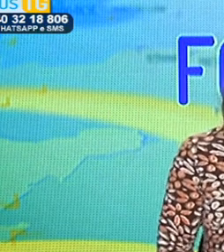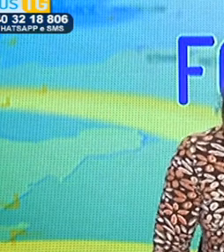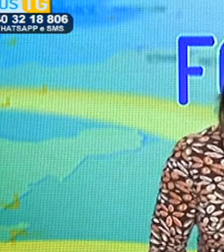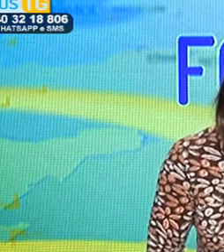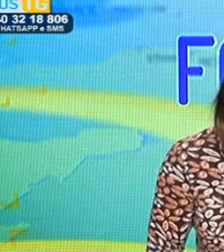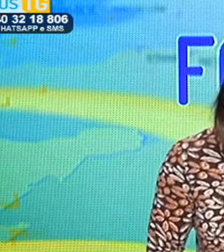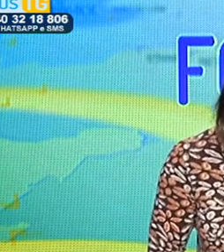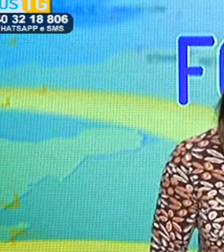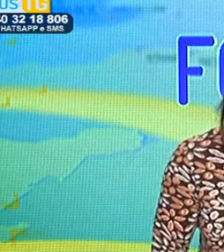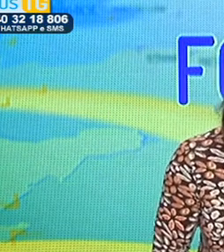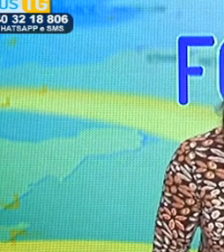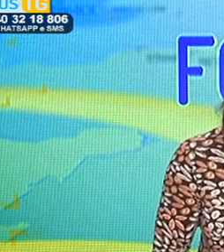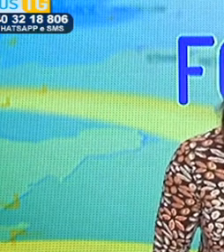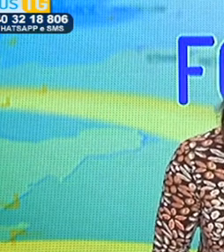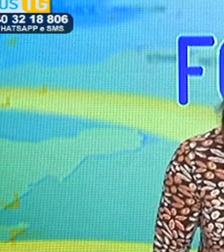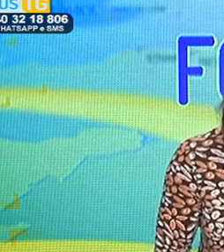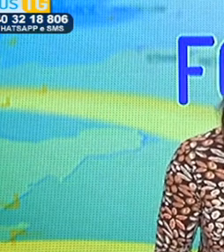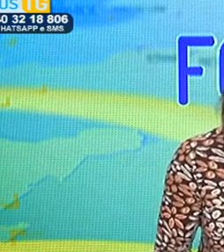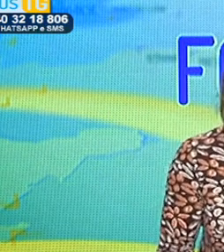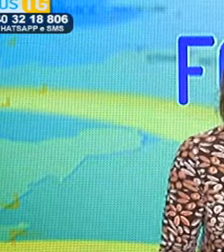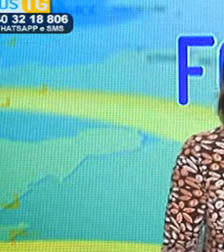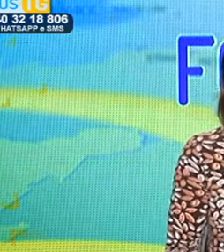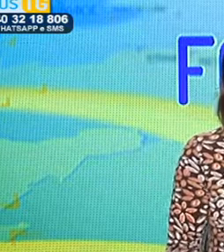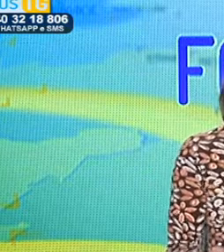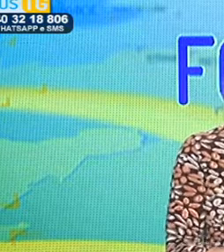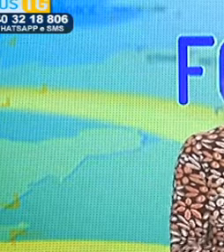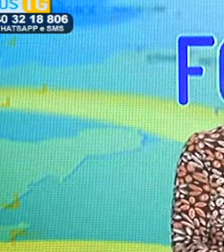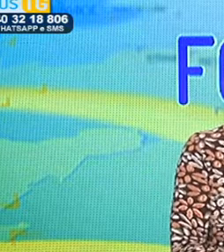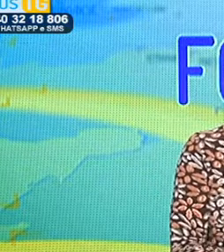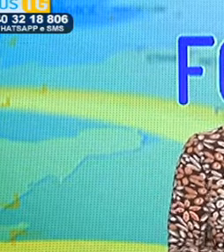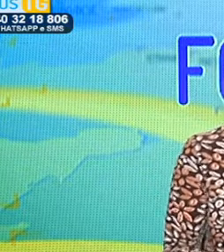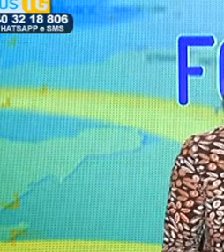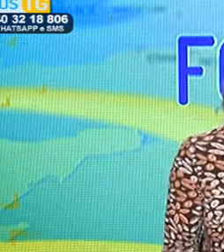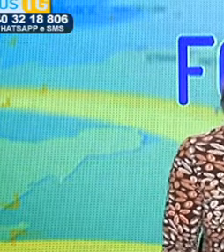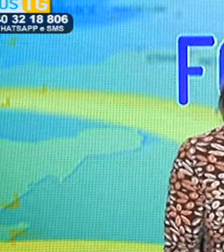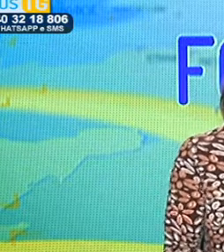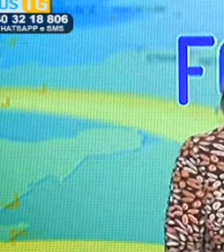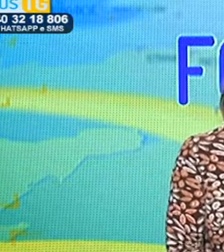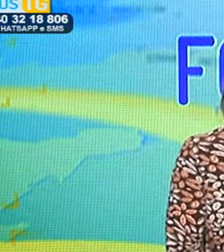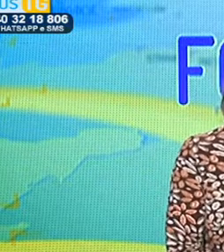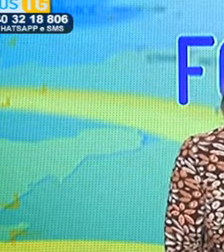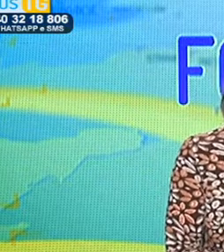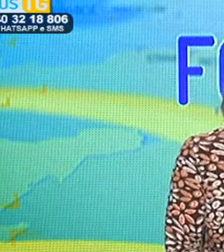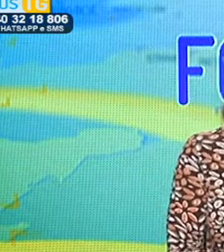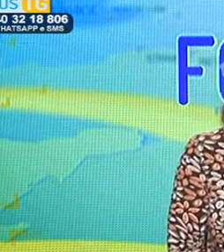nel 2003 il Tribunale di Padova, anche se ancora era attivo, relativa alla sezione distaccata